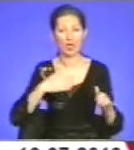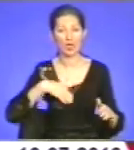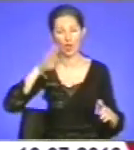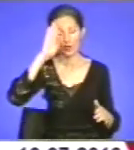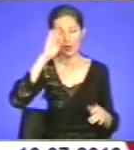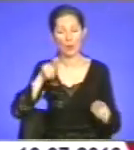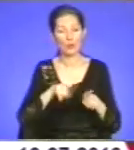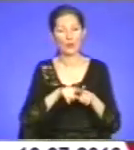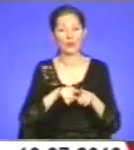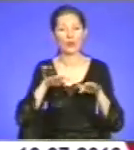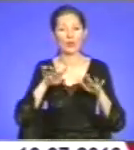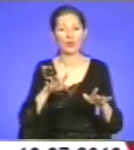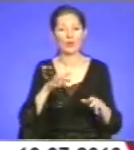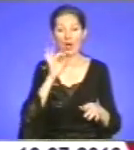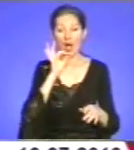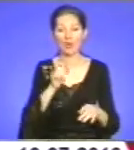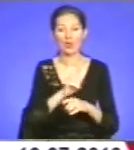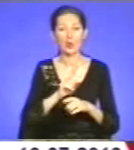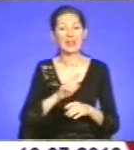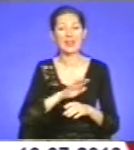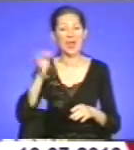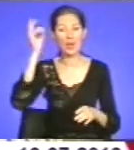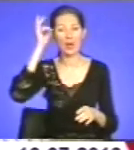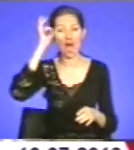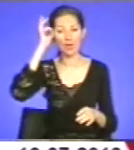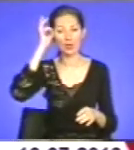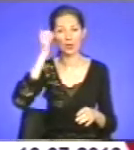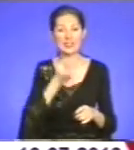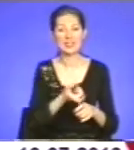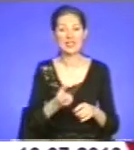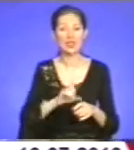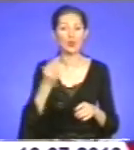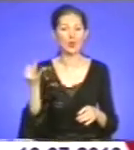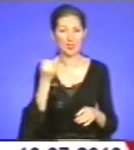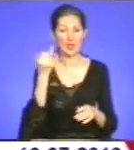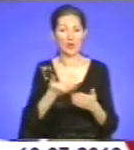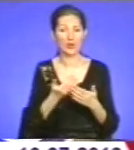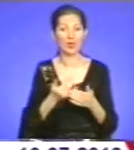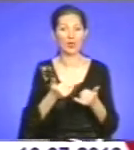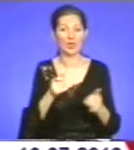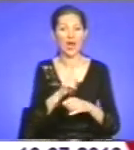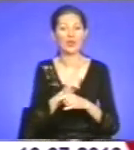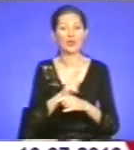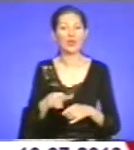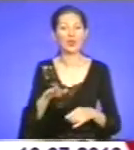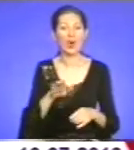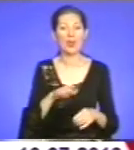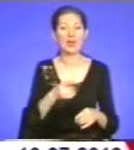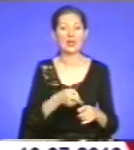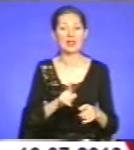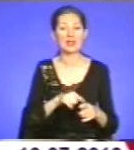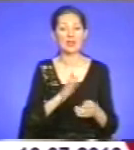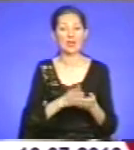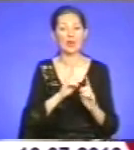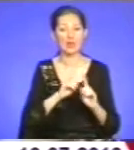Подібного дійства, кажуть тернополяни, не пригадують. Це дуже цікаво, напевно. Тим більше для Тернополя це не є така ординарна